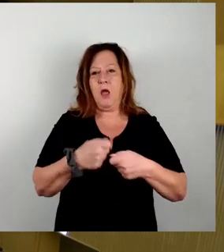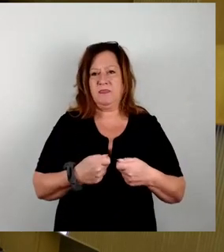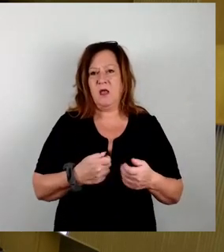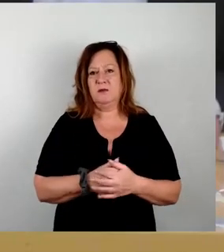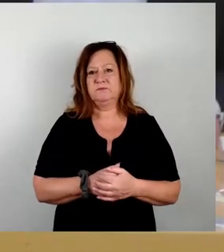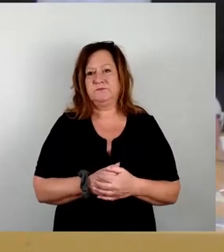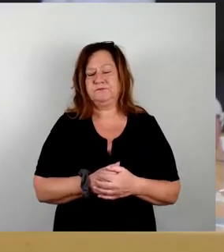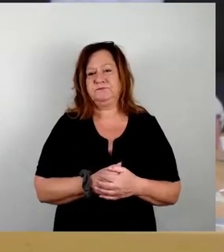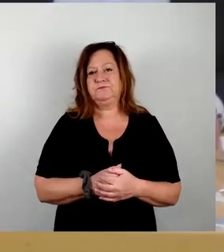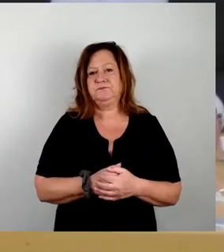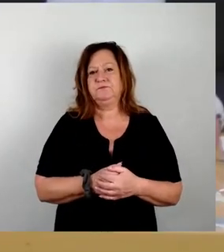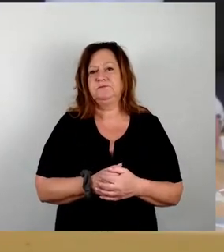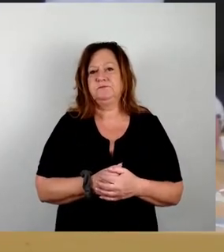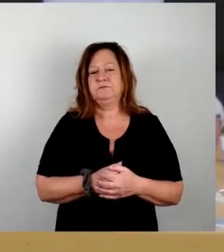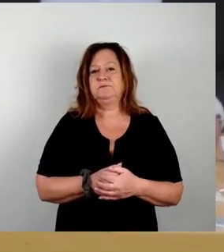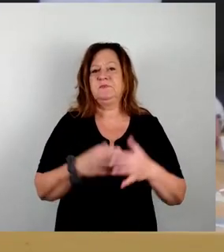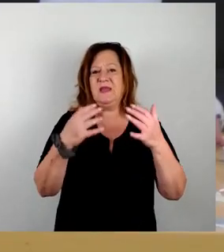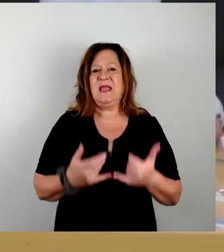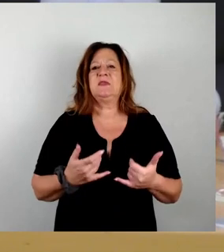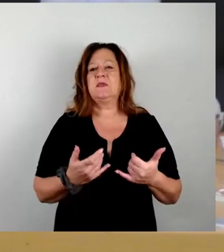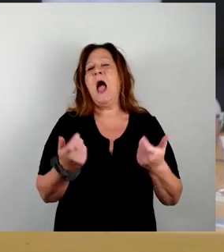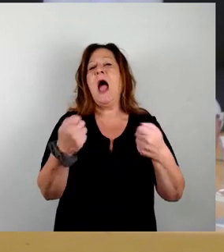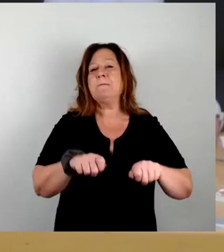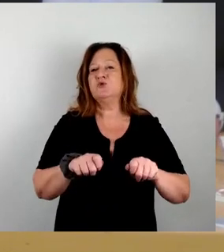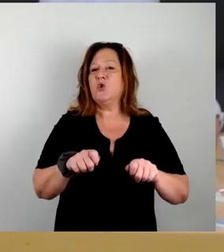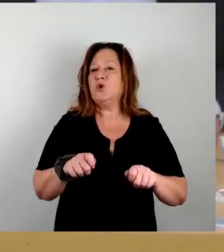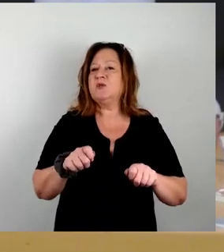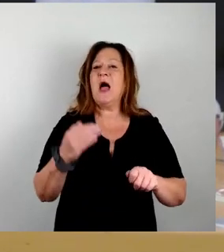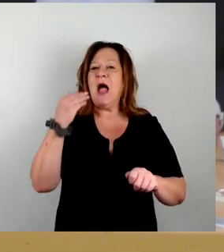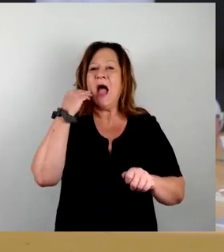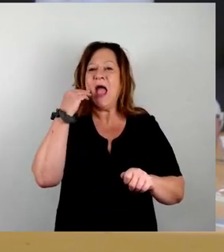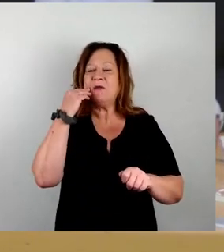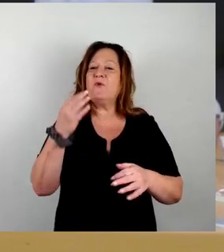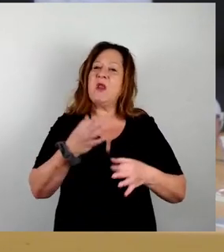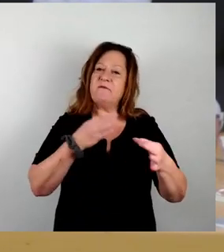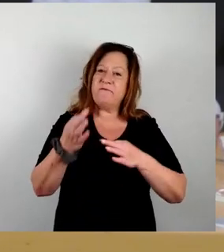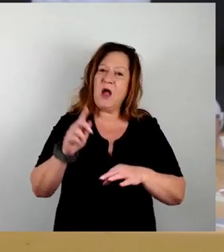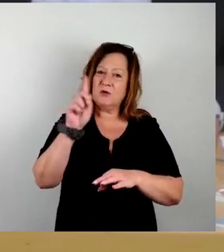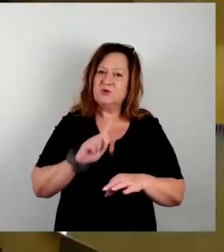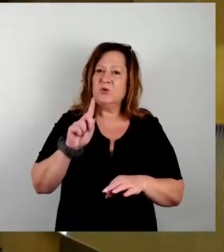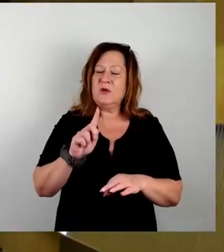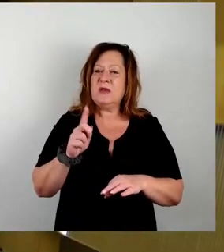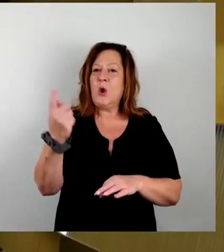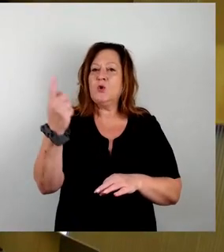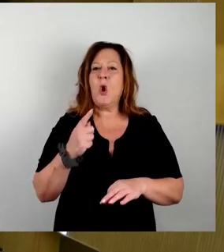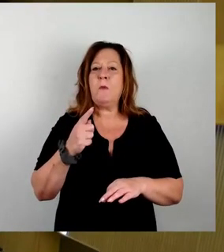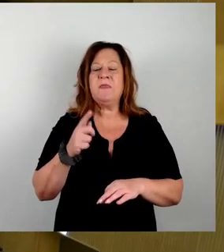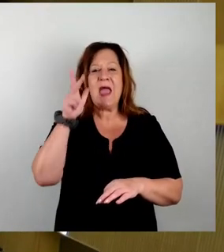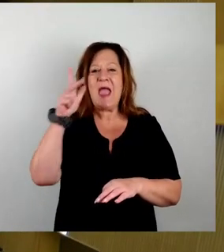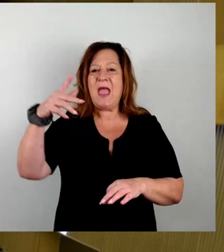zum Abschluss der Einwohnerfragestunde und ich darf Herrn Theo Sell nach vorne bitten.